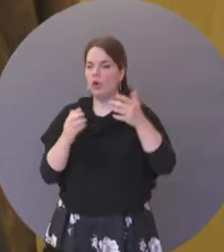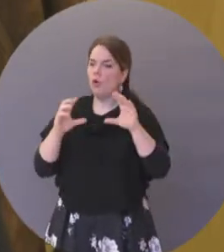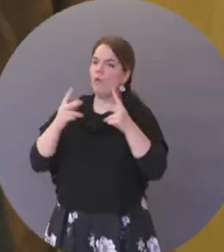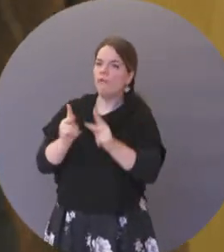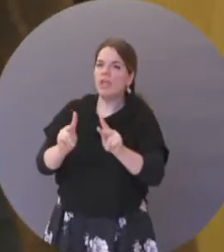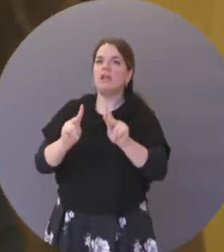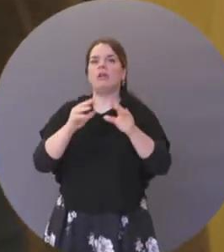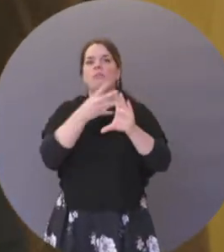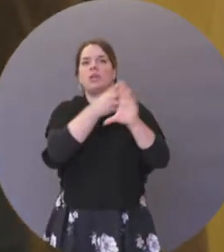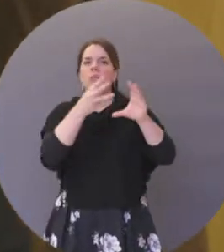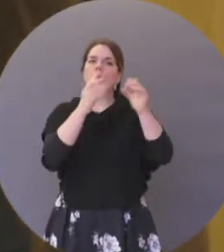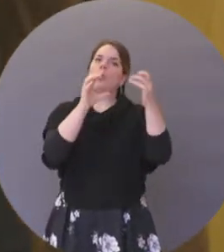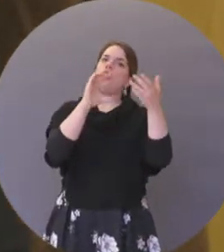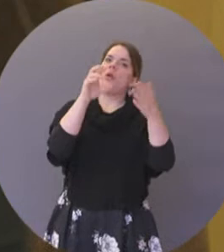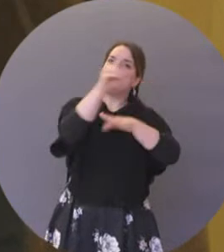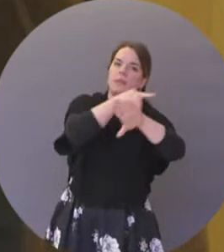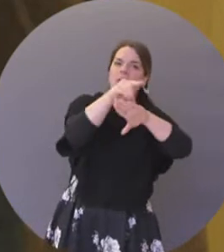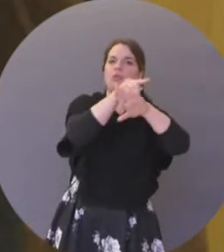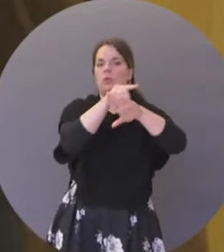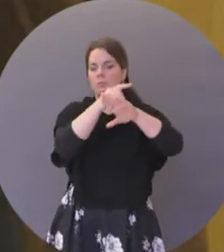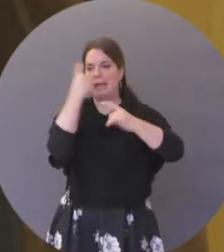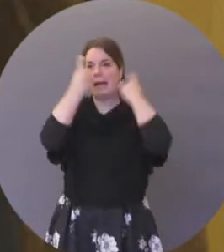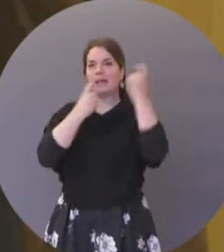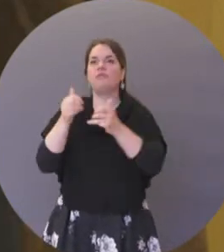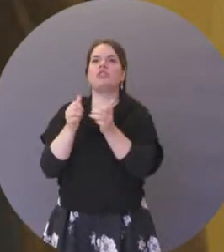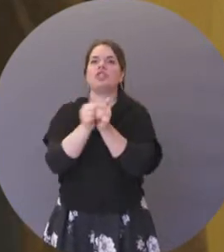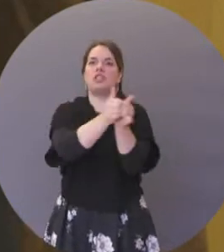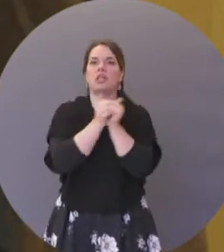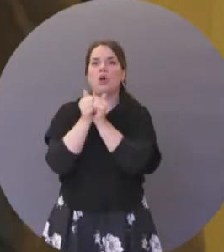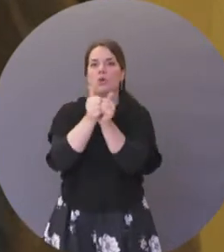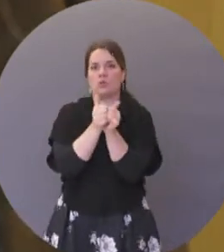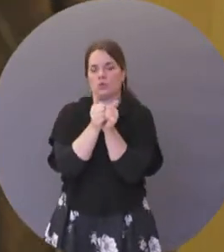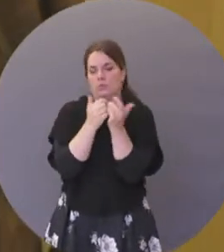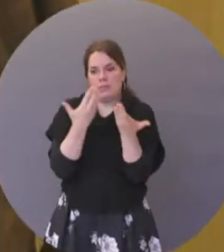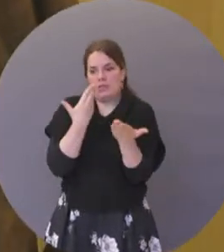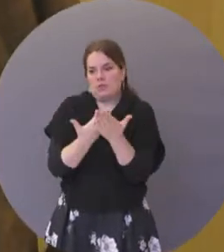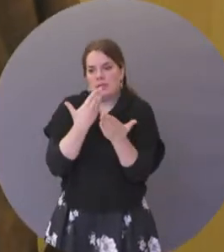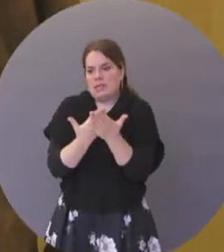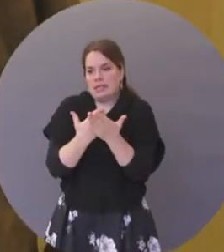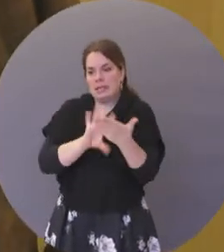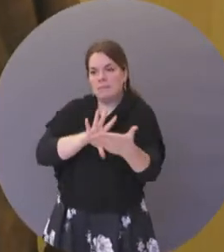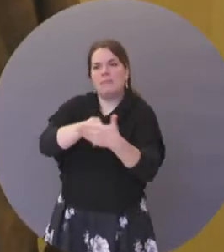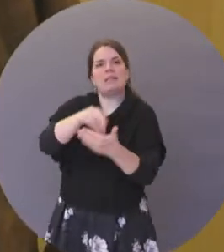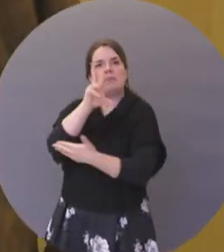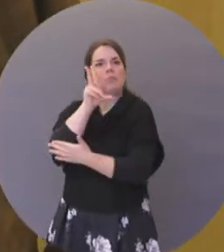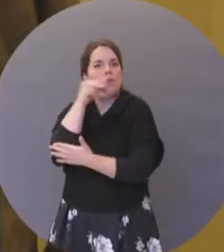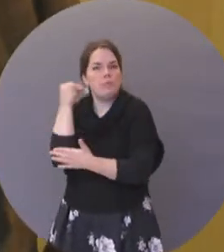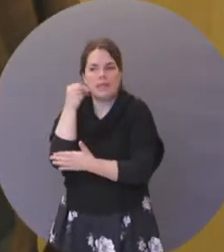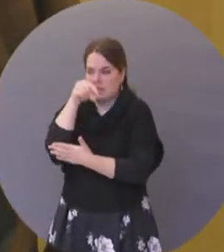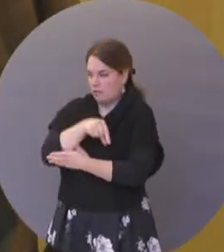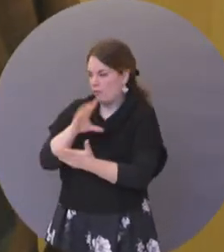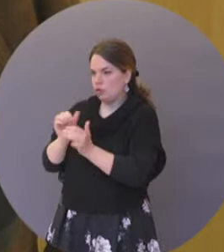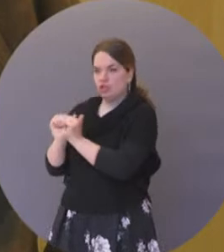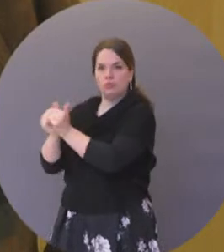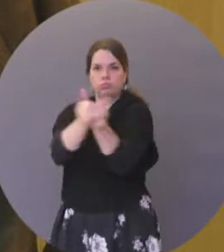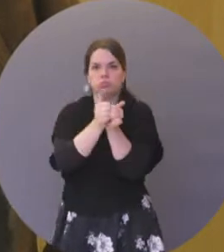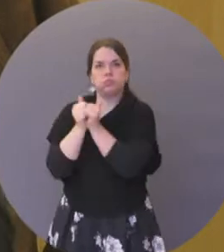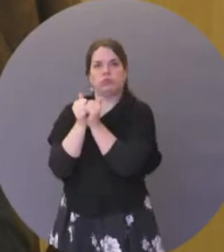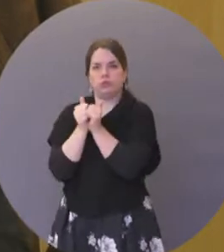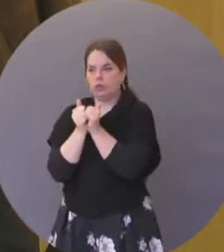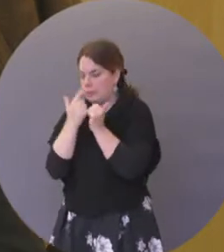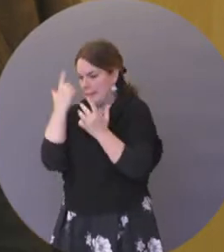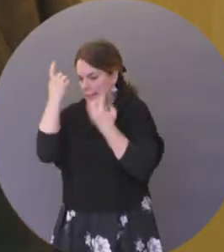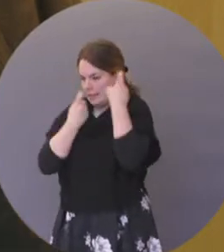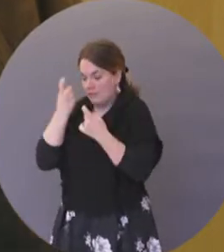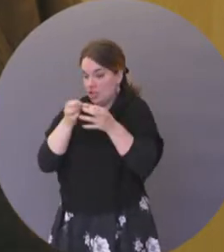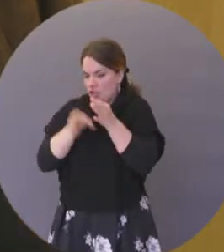éminemment une question humaniste pour laquelle on devrait tous être soudé et tout ça portait des solutions communes merci